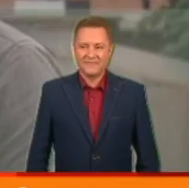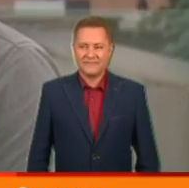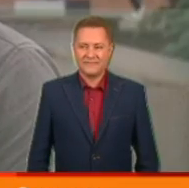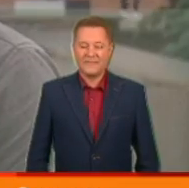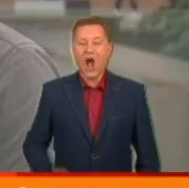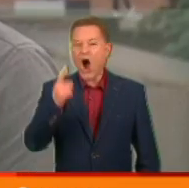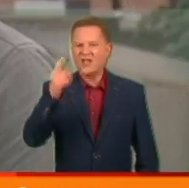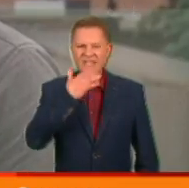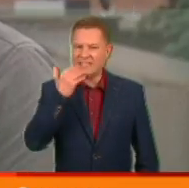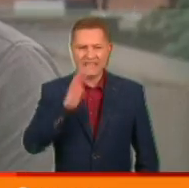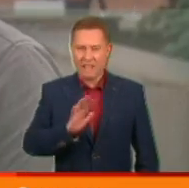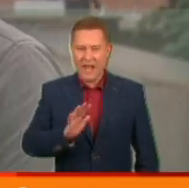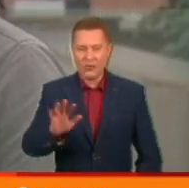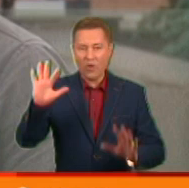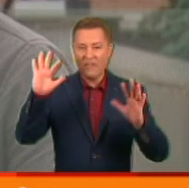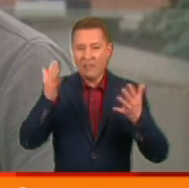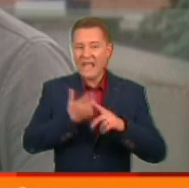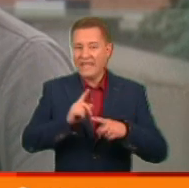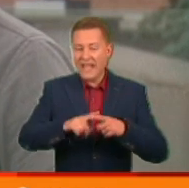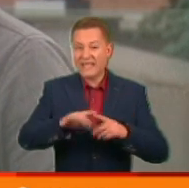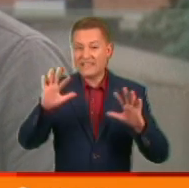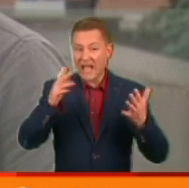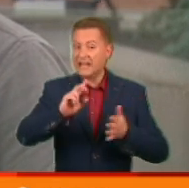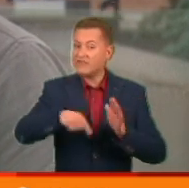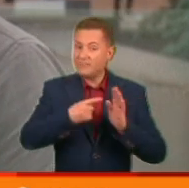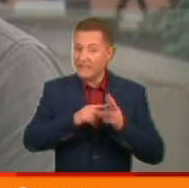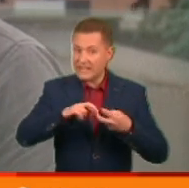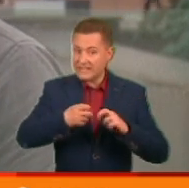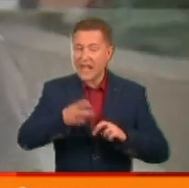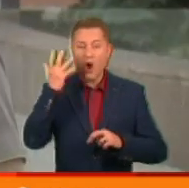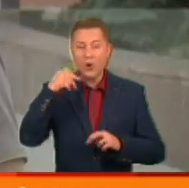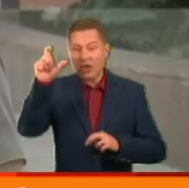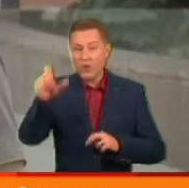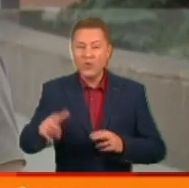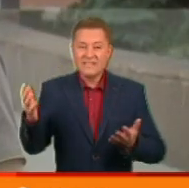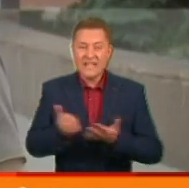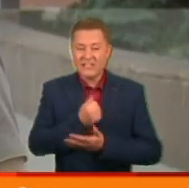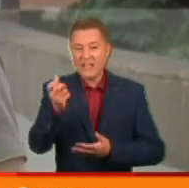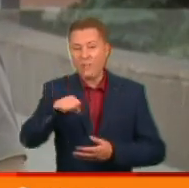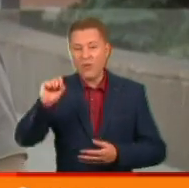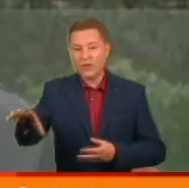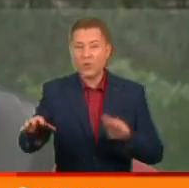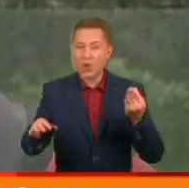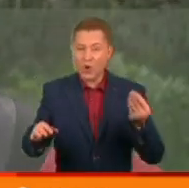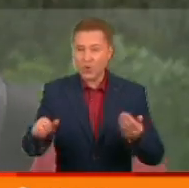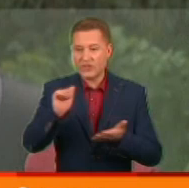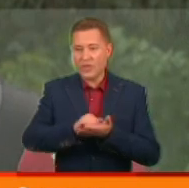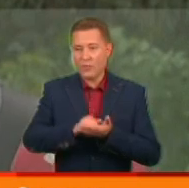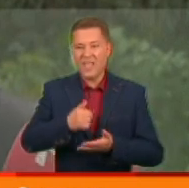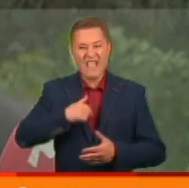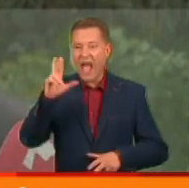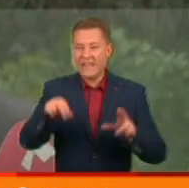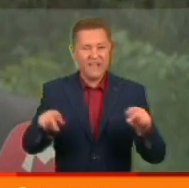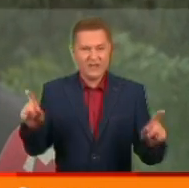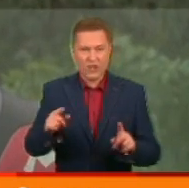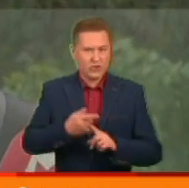Це один з небагатьох випадків, які сталися у місті, коли люди знайшли і повернули і гроші, і документи. Я не вважаю, що